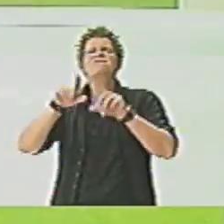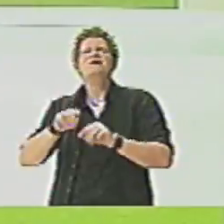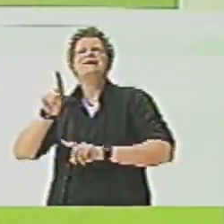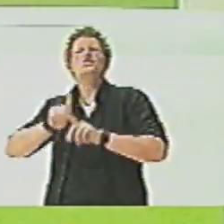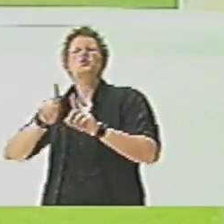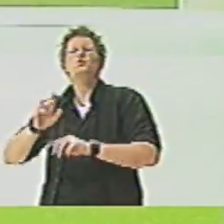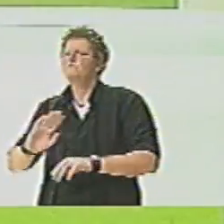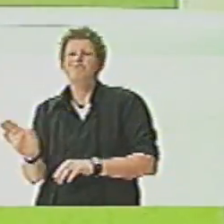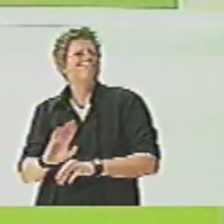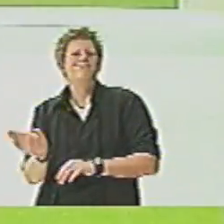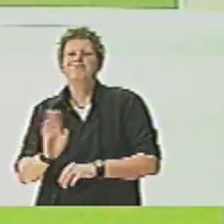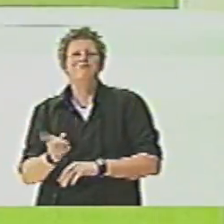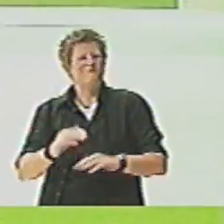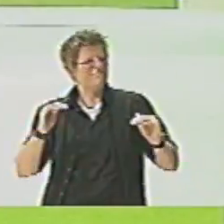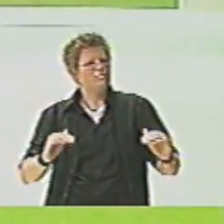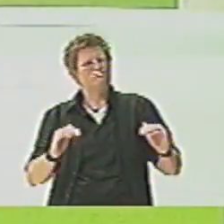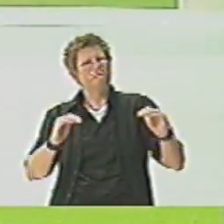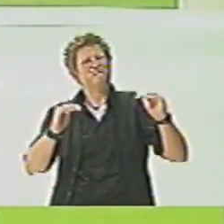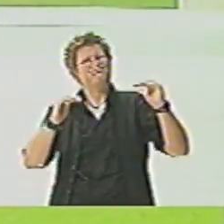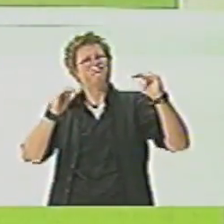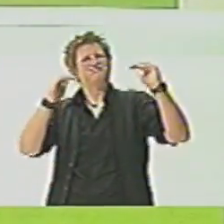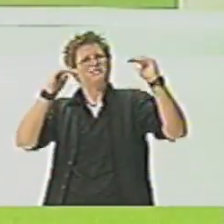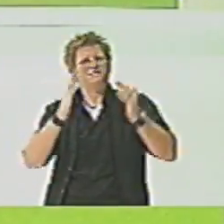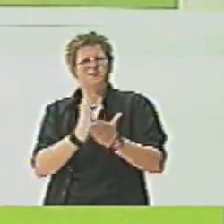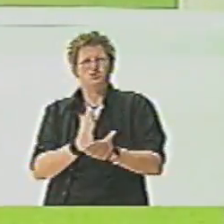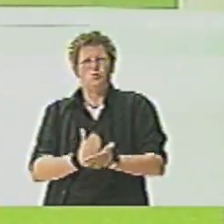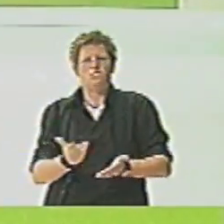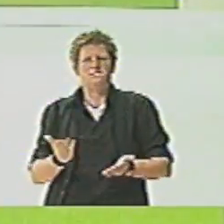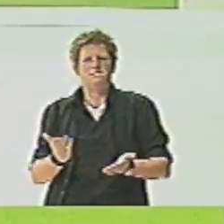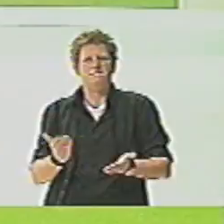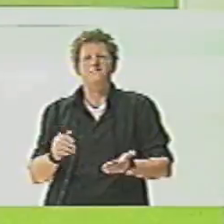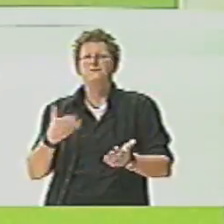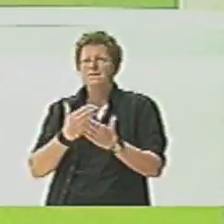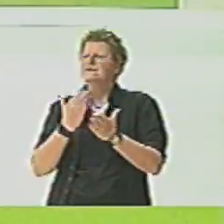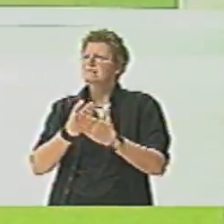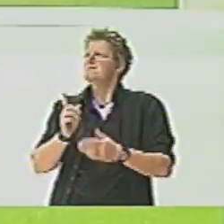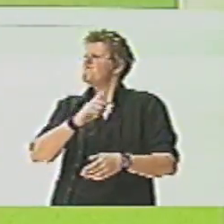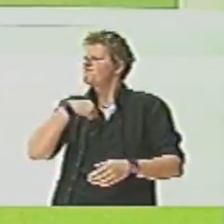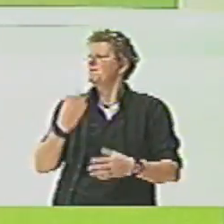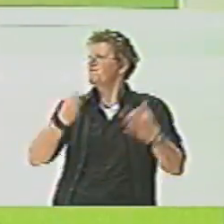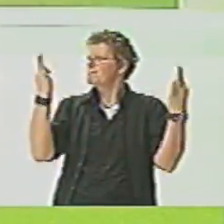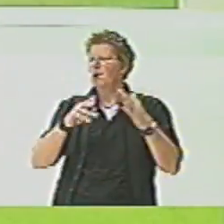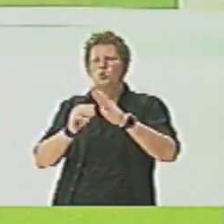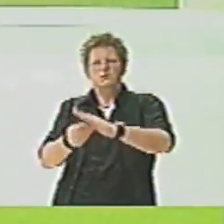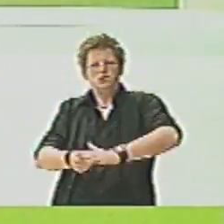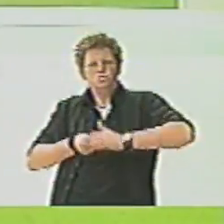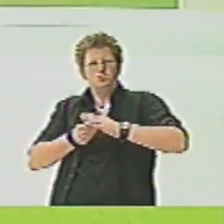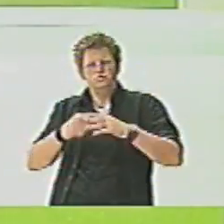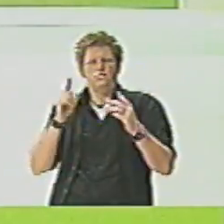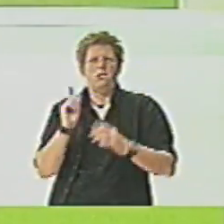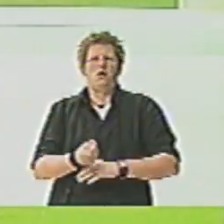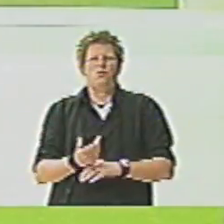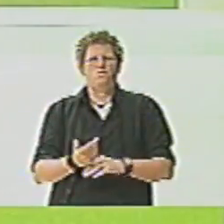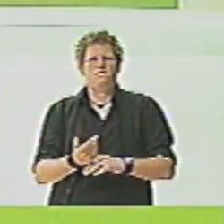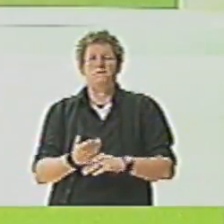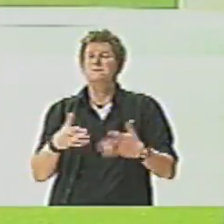Nordrhein-Westfalen. Jede Kraft braucht eben ihren Antrieb. Und genau das, liebe Freundinnen und Freunde, war für uns